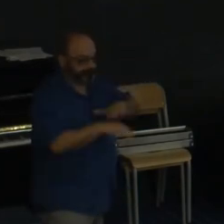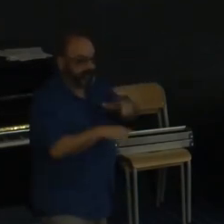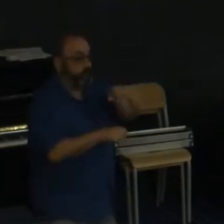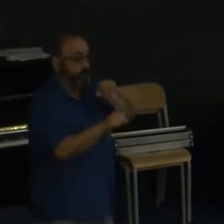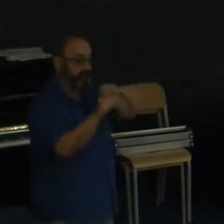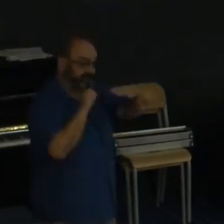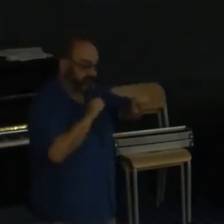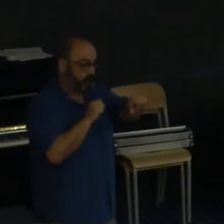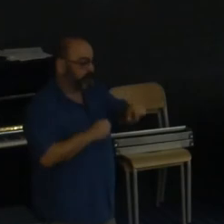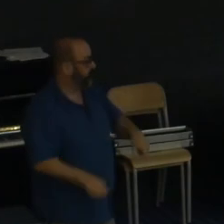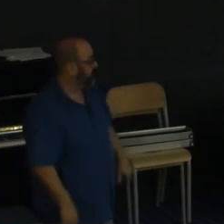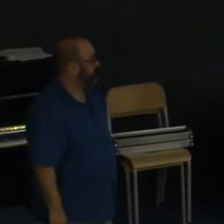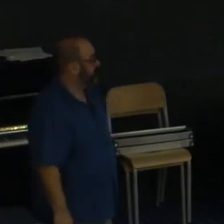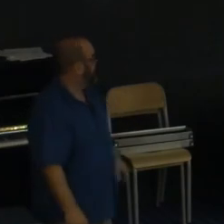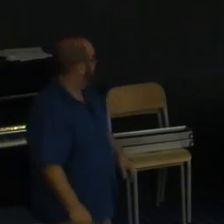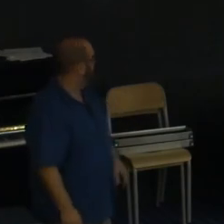condition.